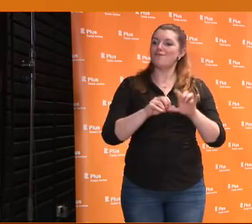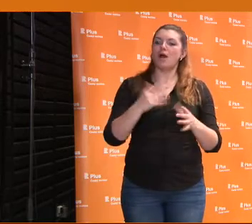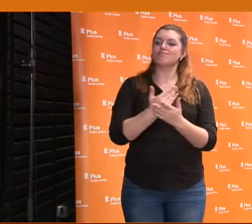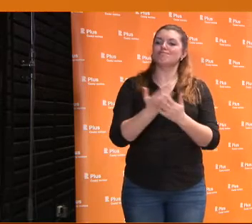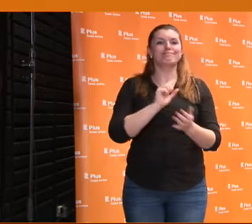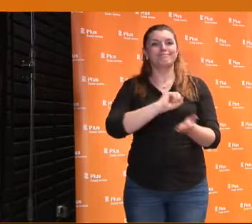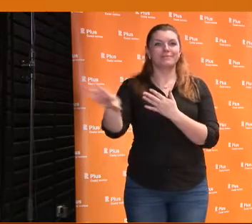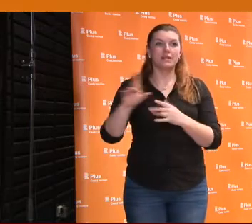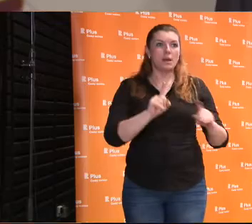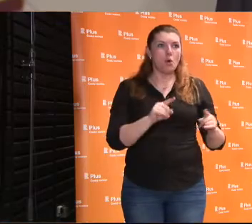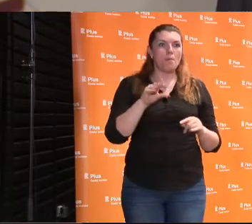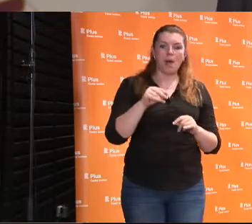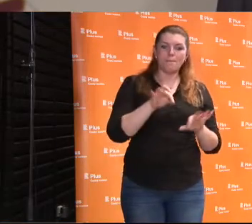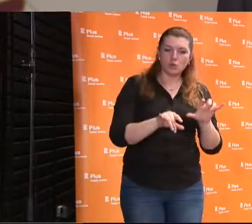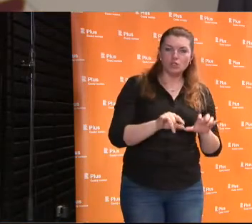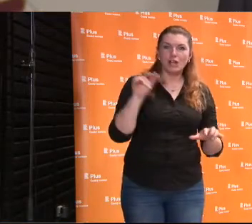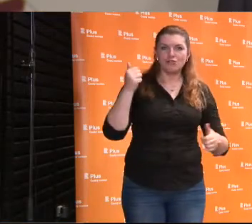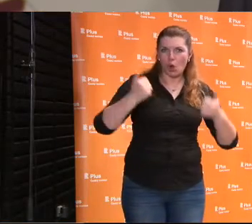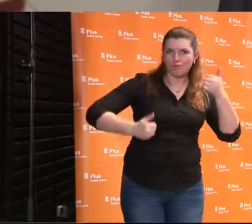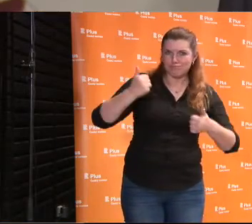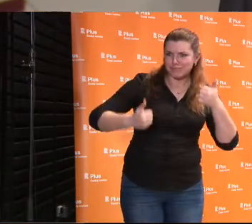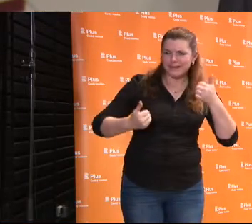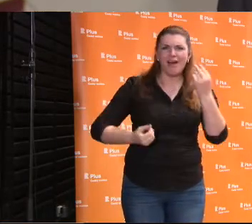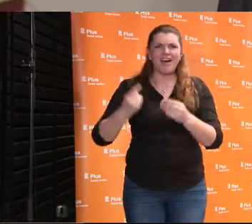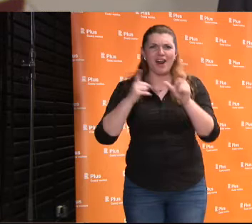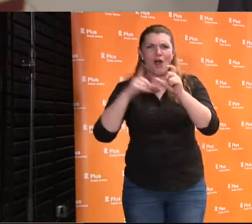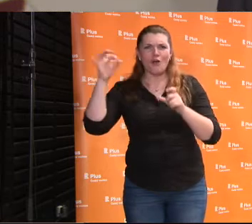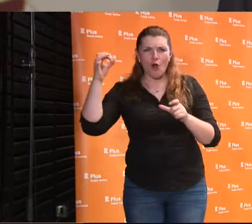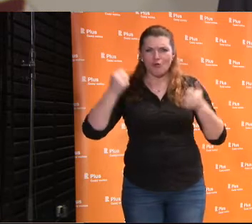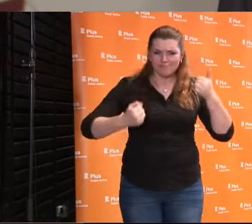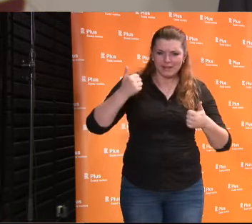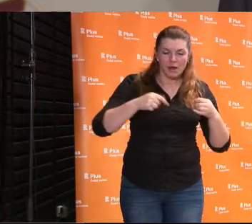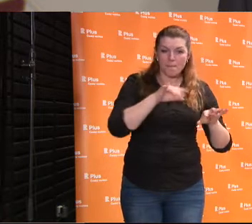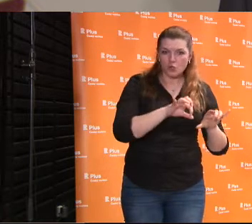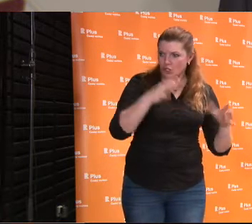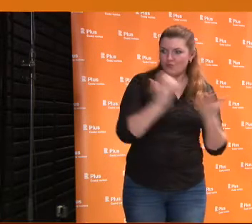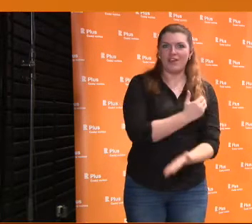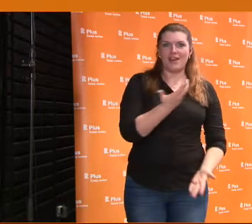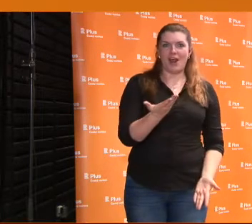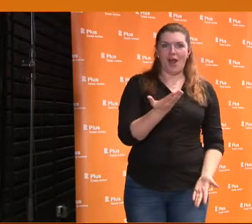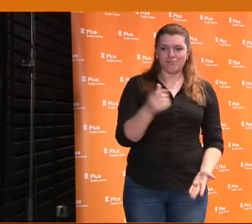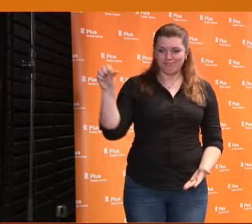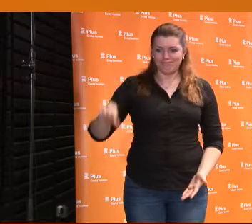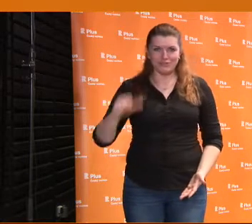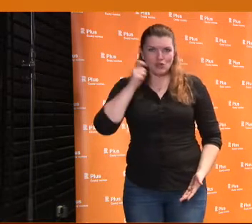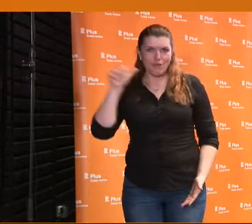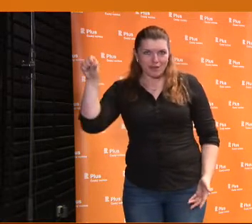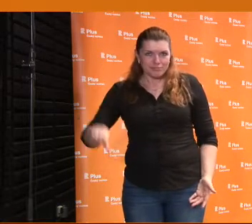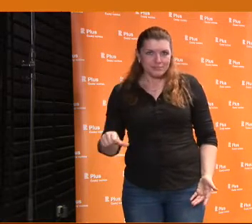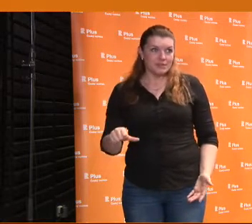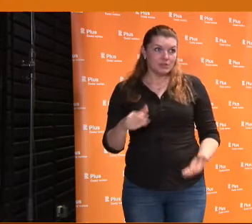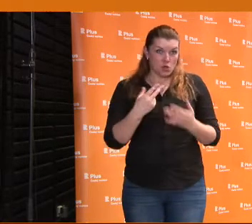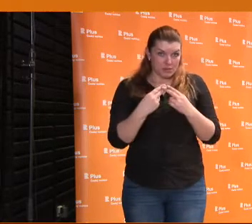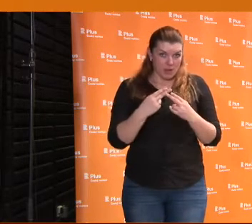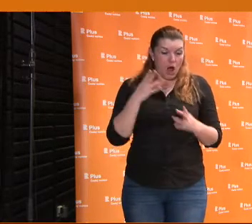Máme počítač, který porazil člověka v té hře Go, což je velmi náročná činnost. Znamená to, že roboti vlastně umí a